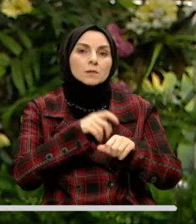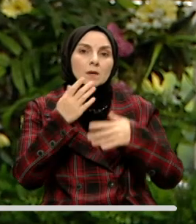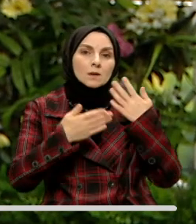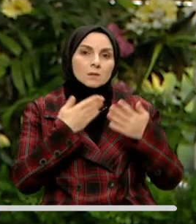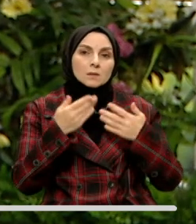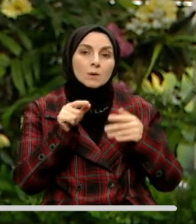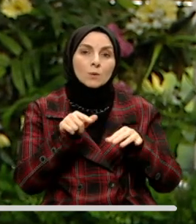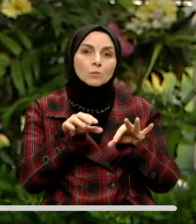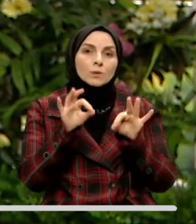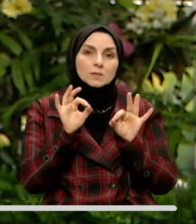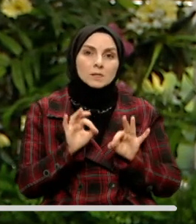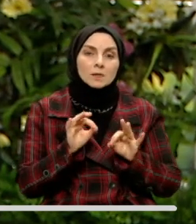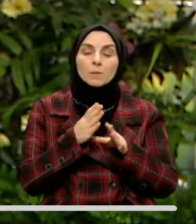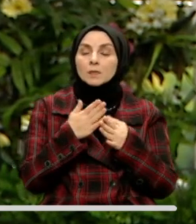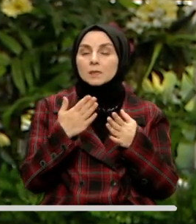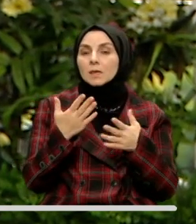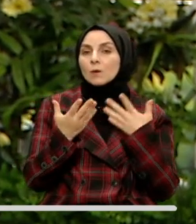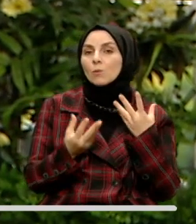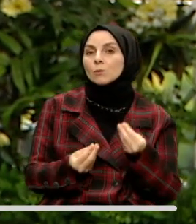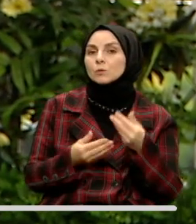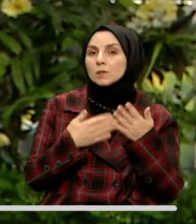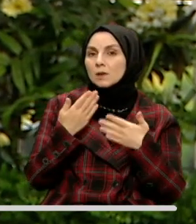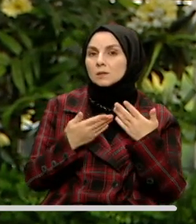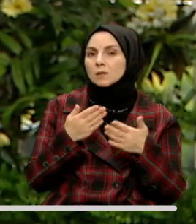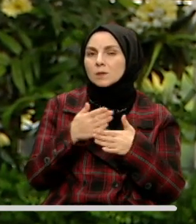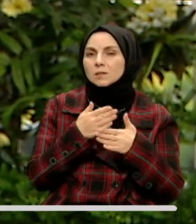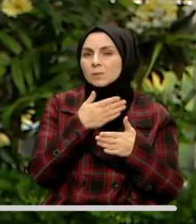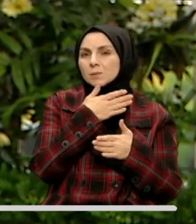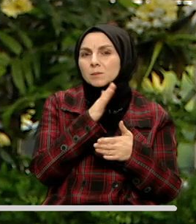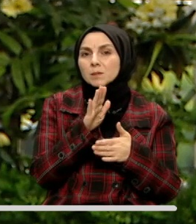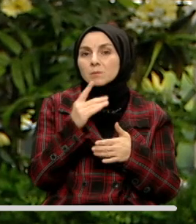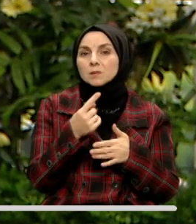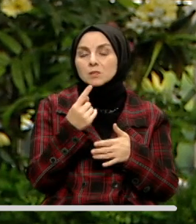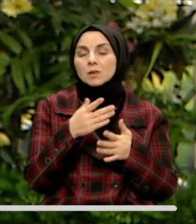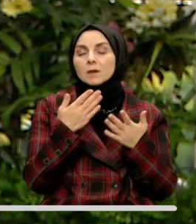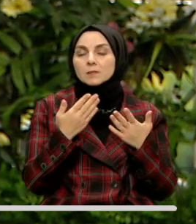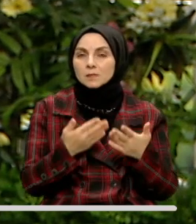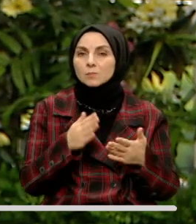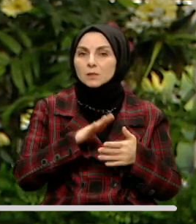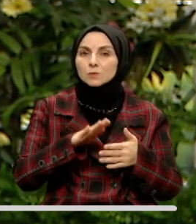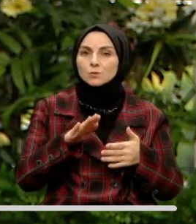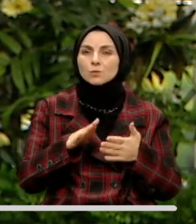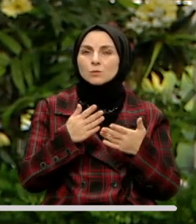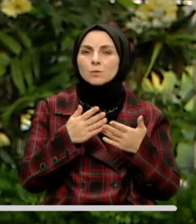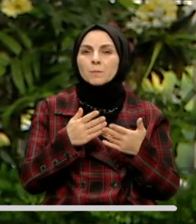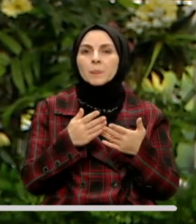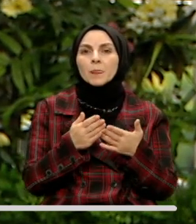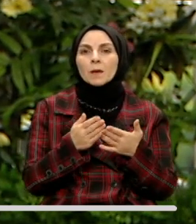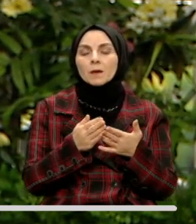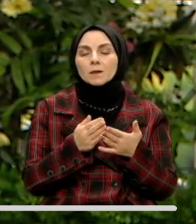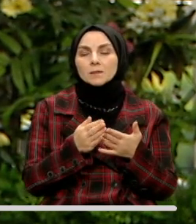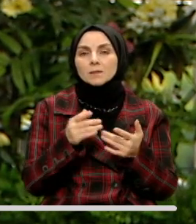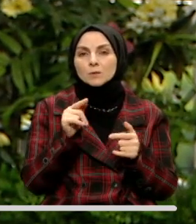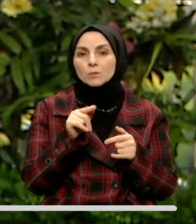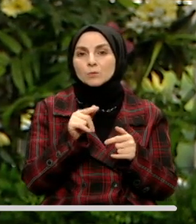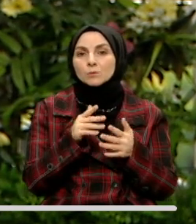anlatmak, hazırlamak, neler olacağını anlatmak, sebebini bilmediği şeylerde tabii ki çocuk direnç gösteriyor. Biz de onu hep hazır, anne